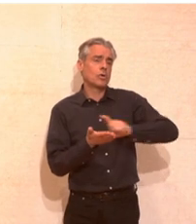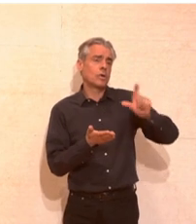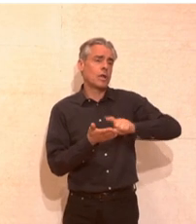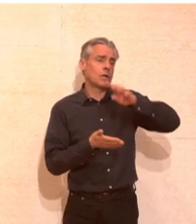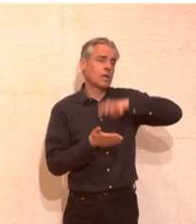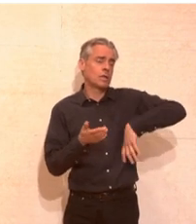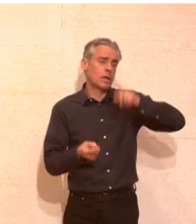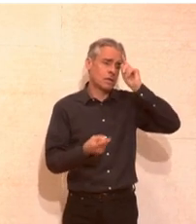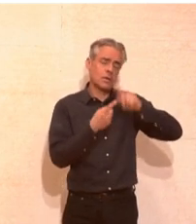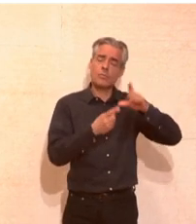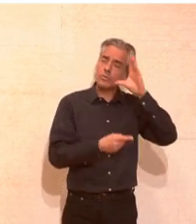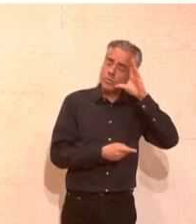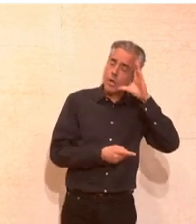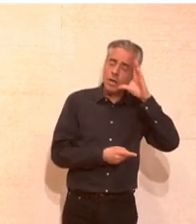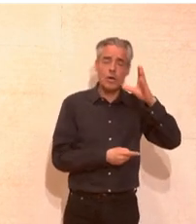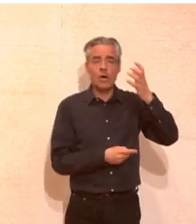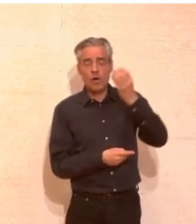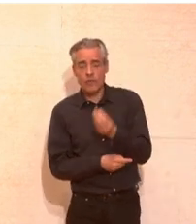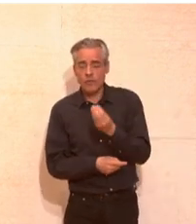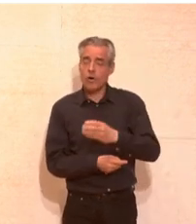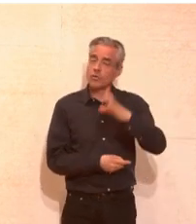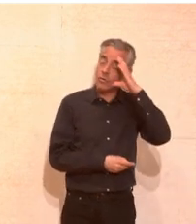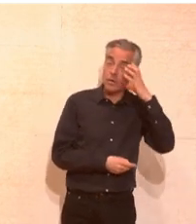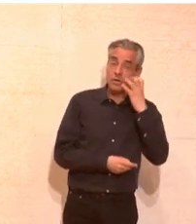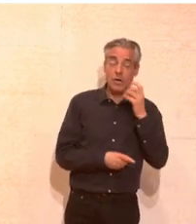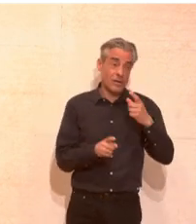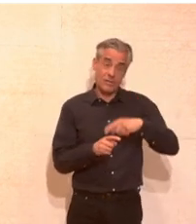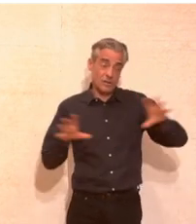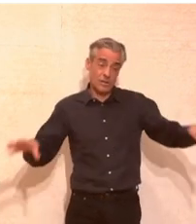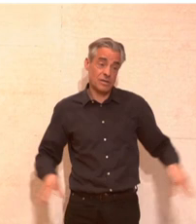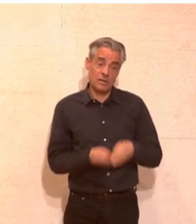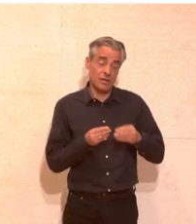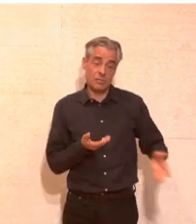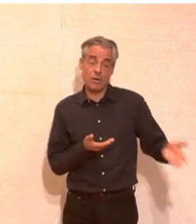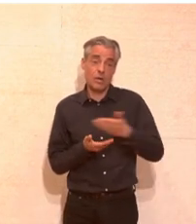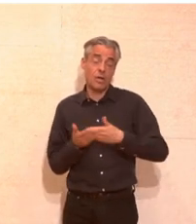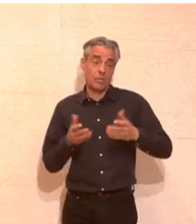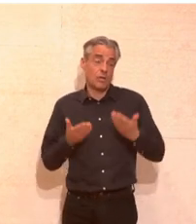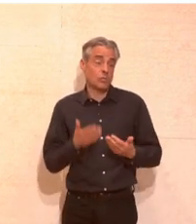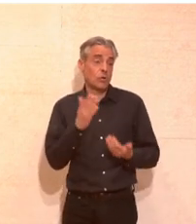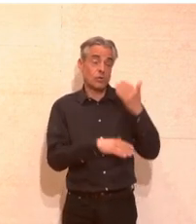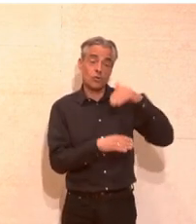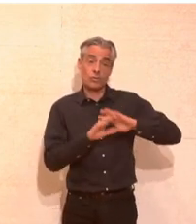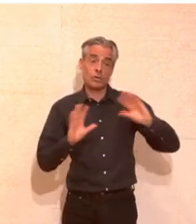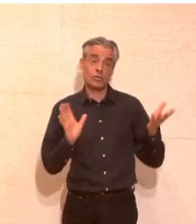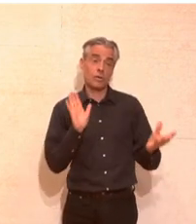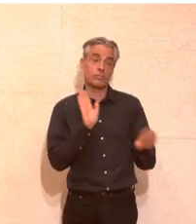et de l'adolescent. C'est une synthèse et ça reprend vraiment tout ce qu'on aura vu aujourd'hui.